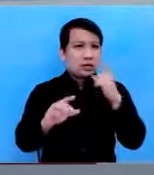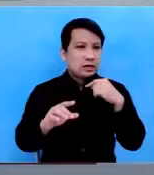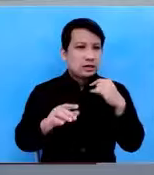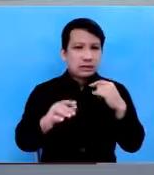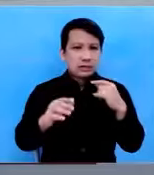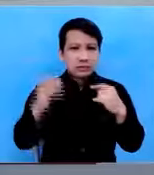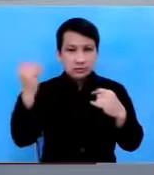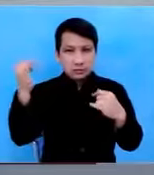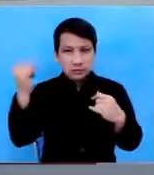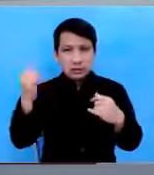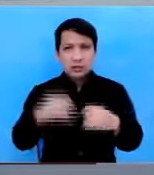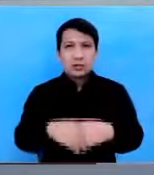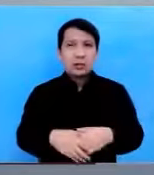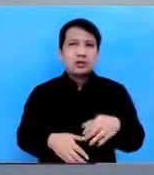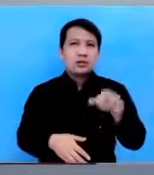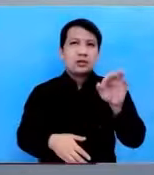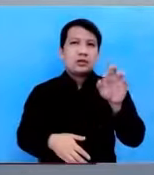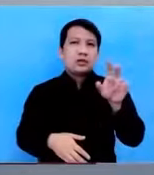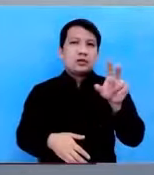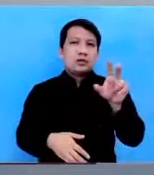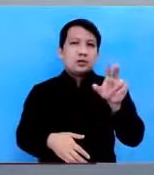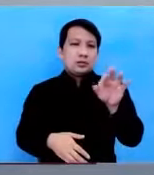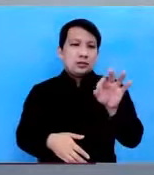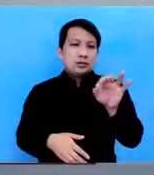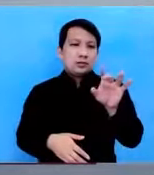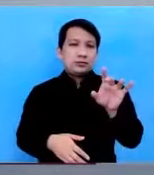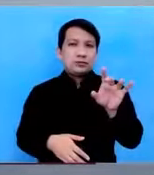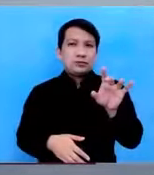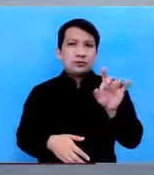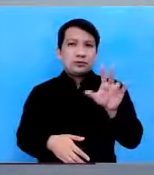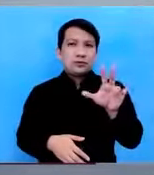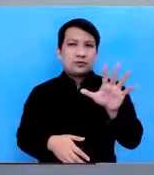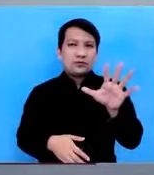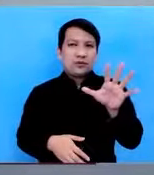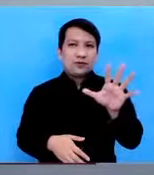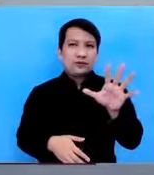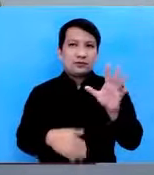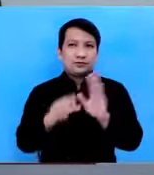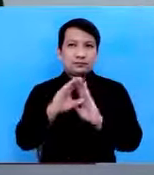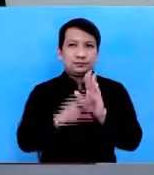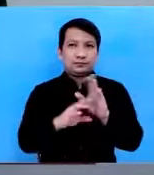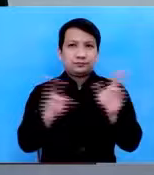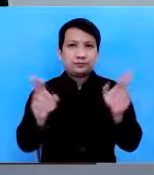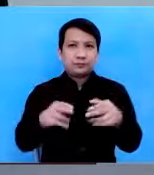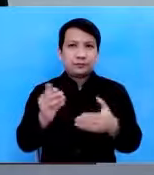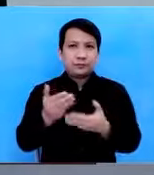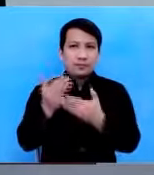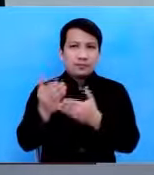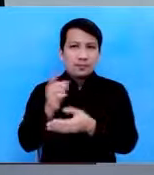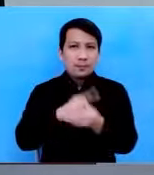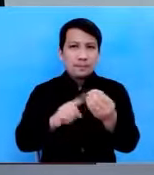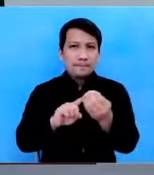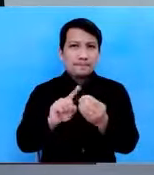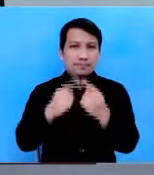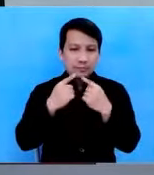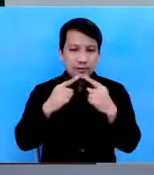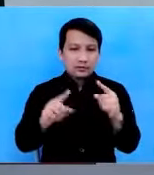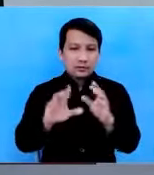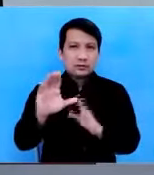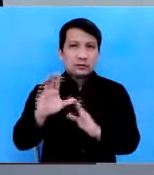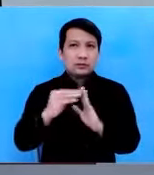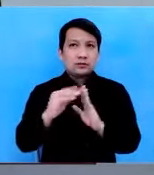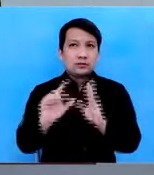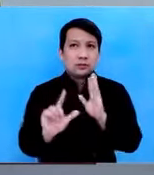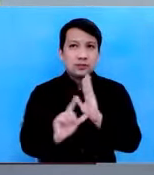Sa 1935 Constitution, napakasimple at napakaikse ng provision para sa pagdeklara ng martial